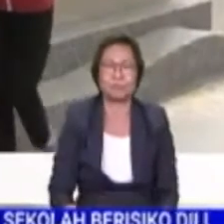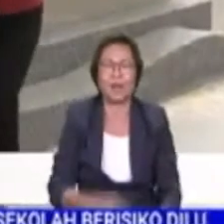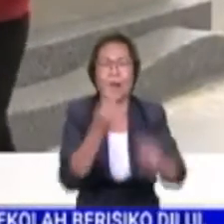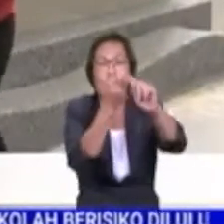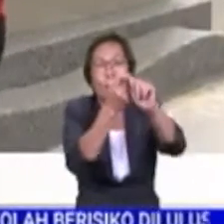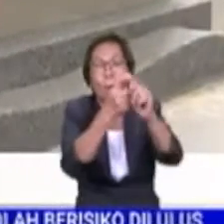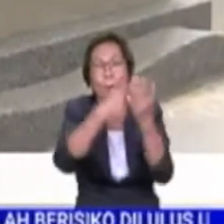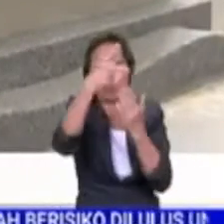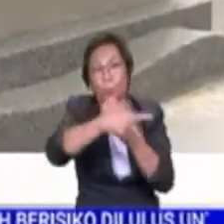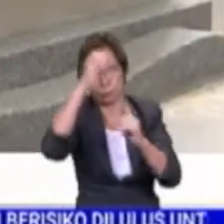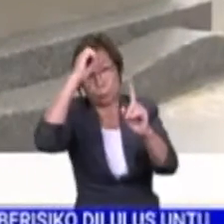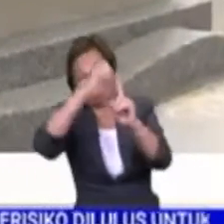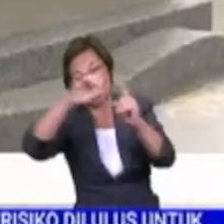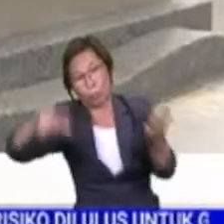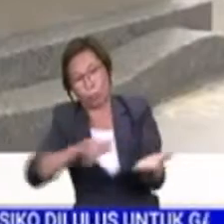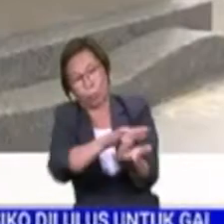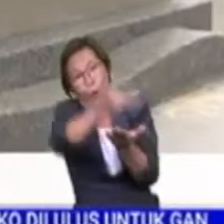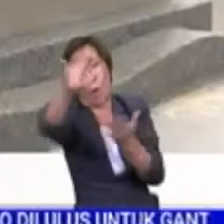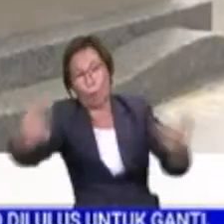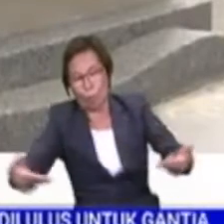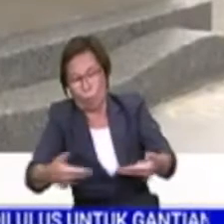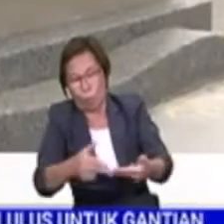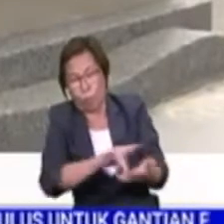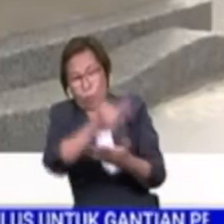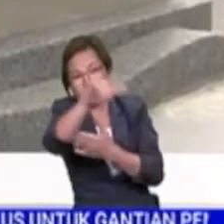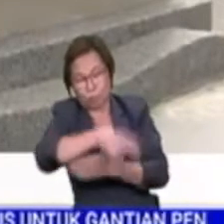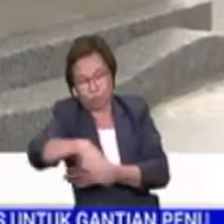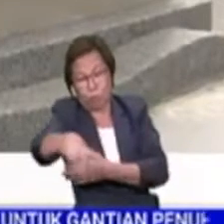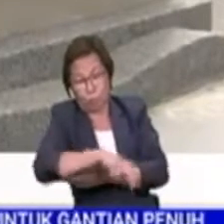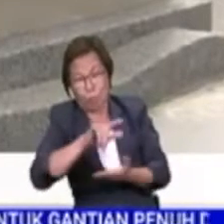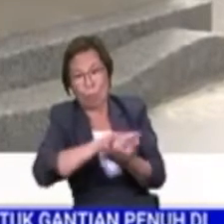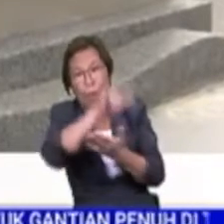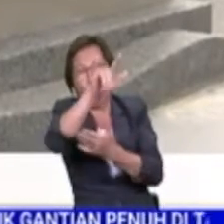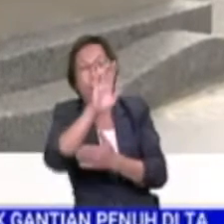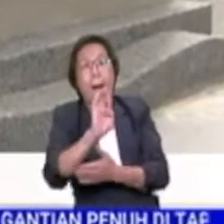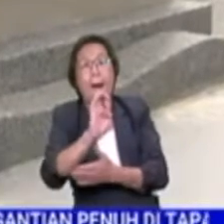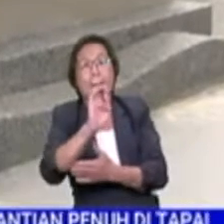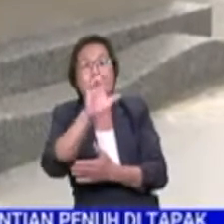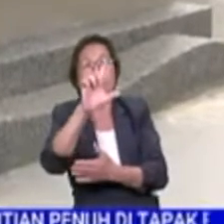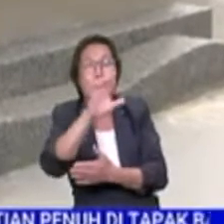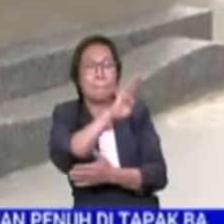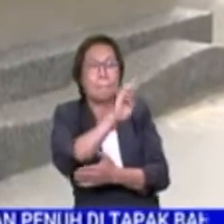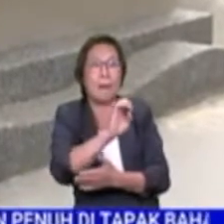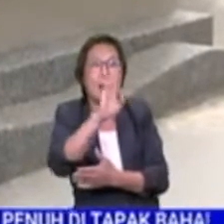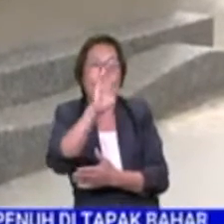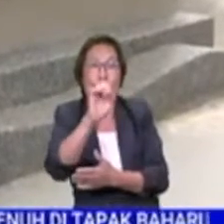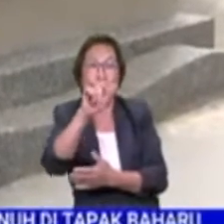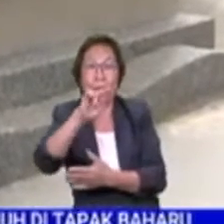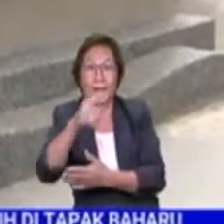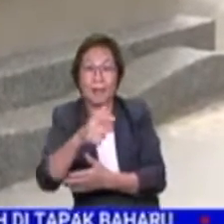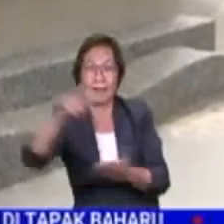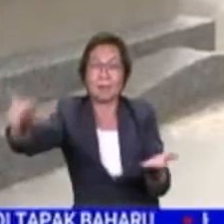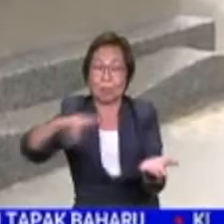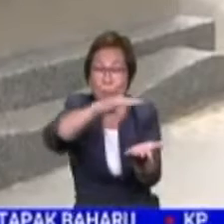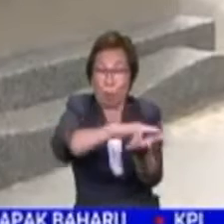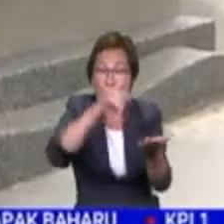Pembinaan projek bagi tujuan pengangkutan, perhubungan dan juga logistik seperti Berbuling Stolport di Sepauh ini